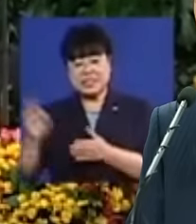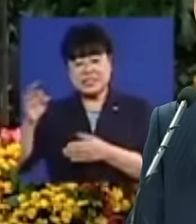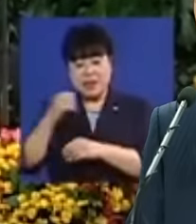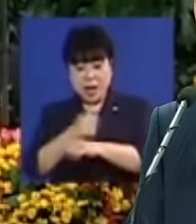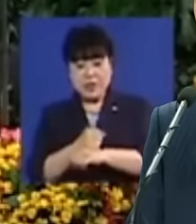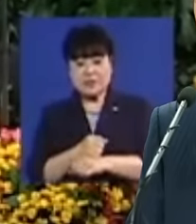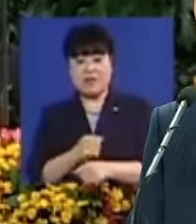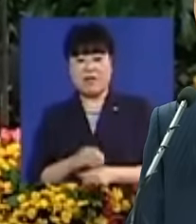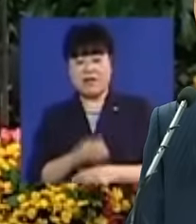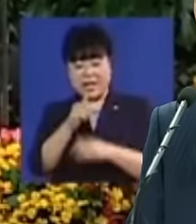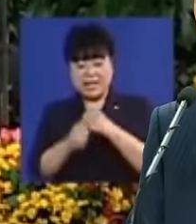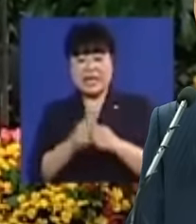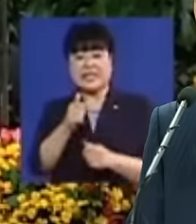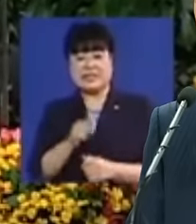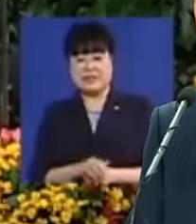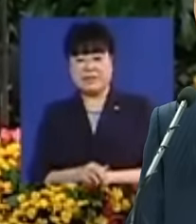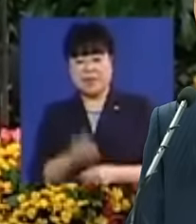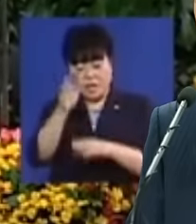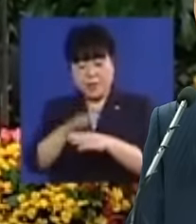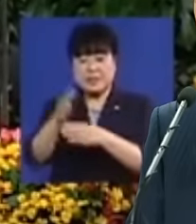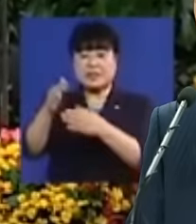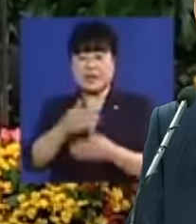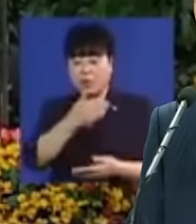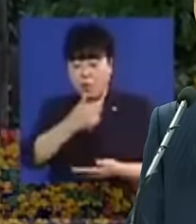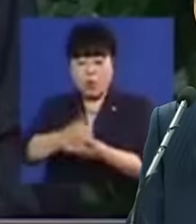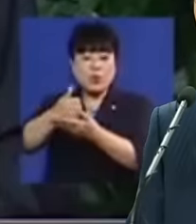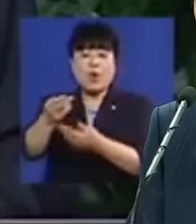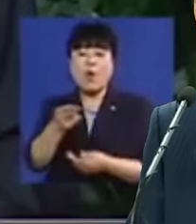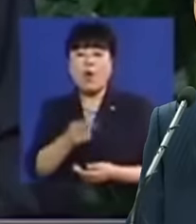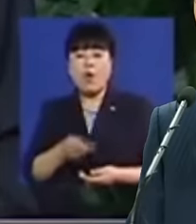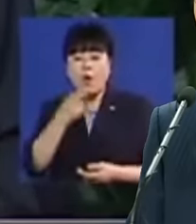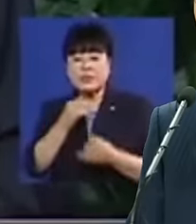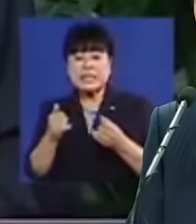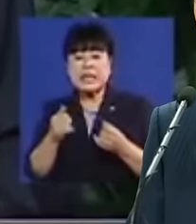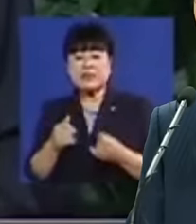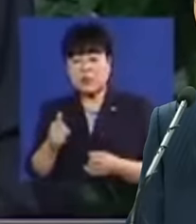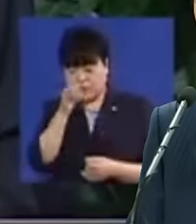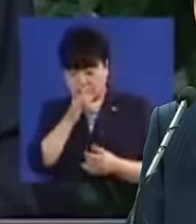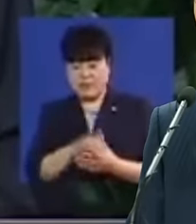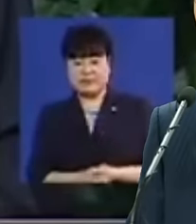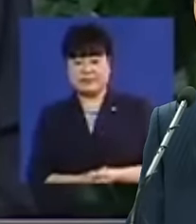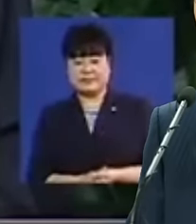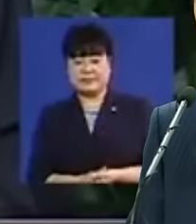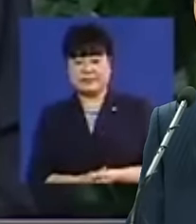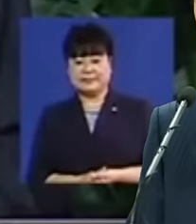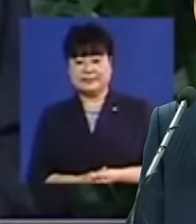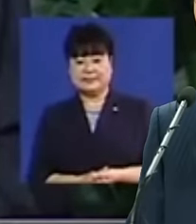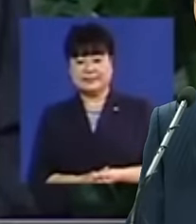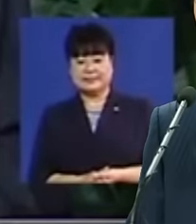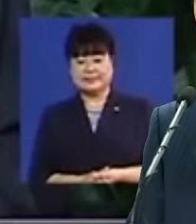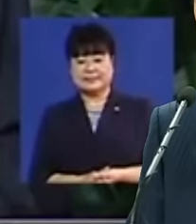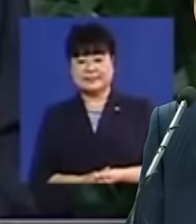인정하면서도 하나님을 예배드리지도 않냐고 공경하지도 아니한 악질이 있는 것입니다.